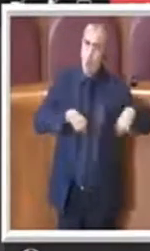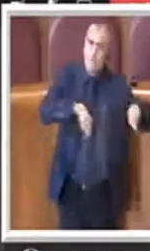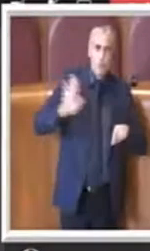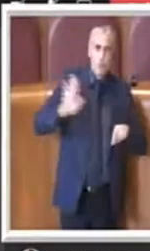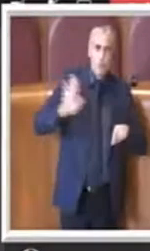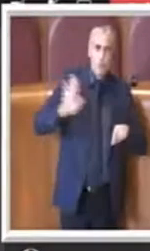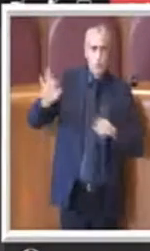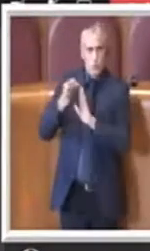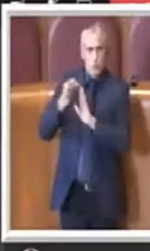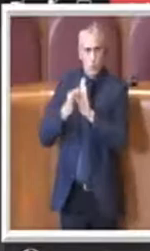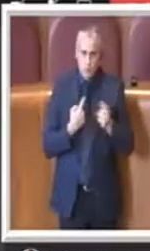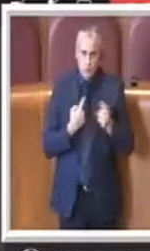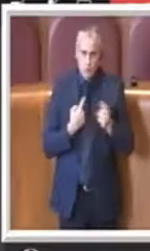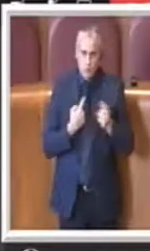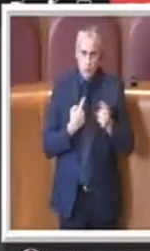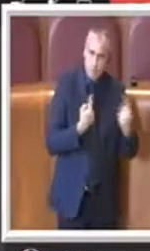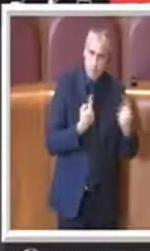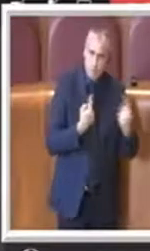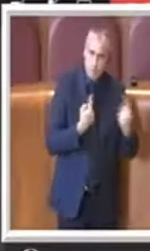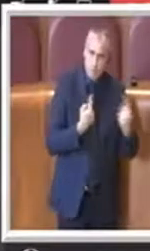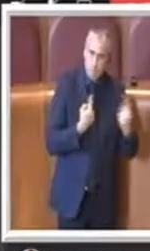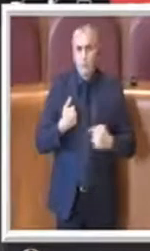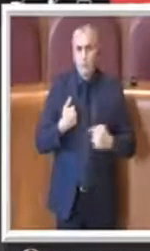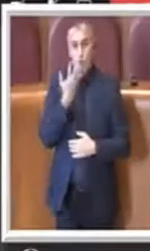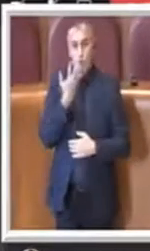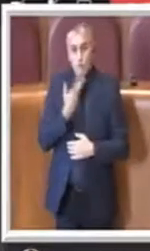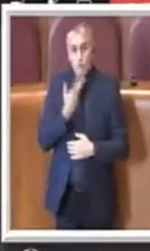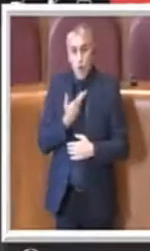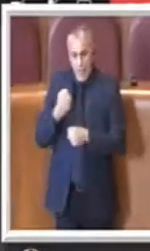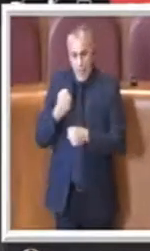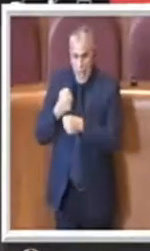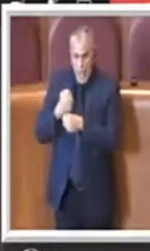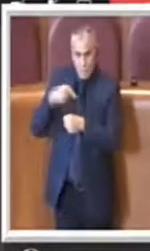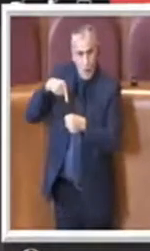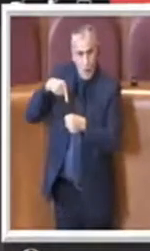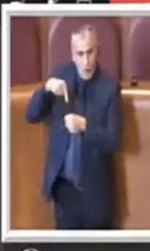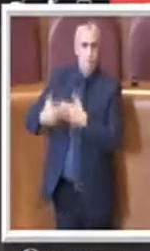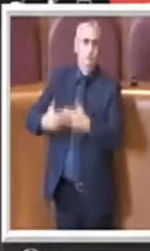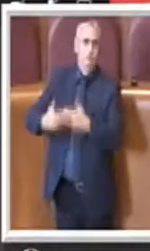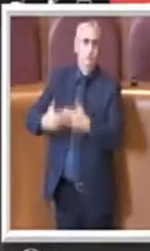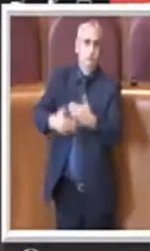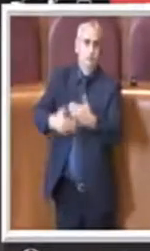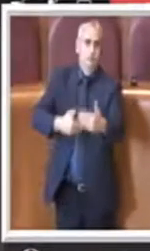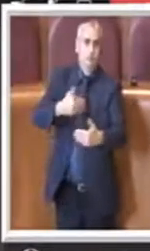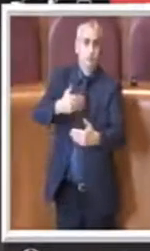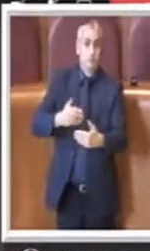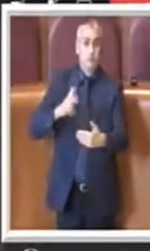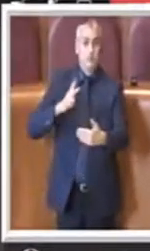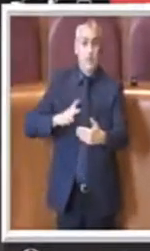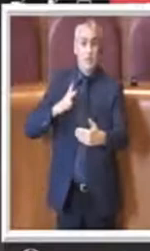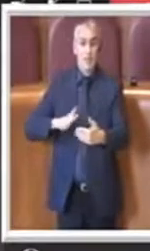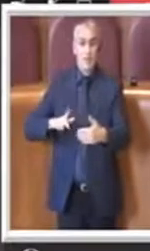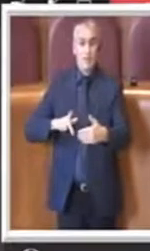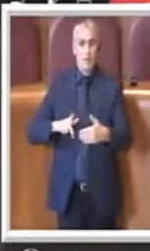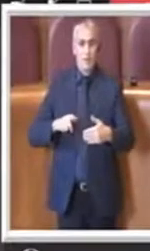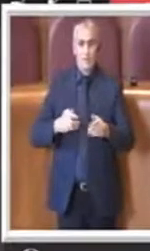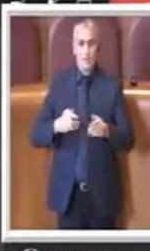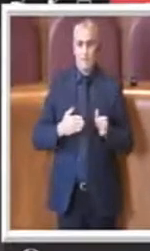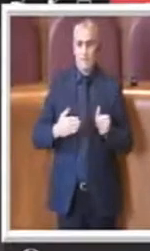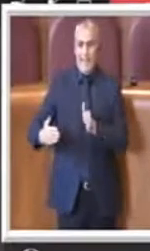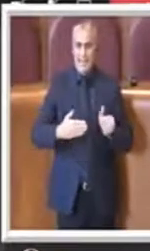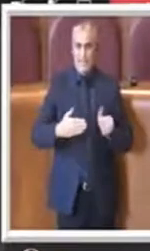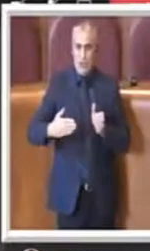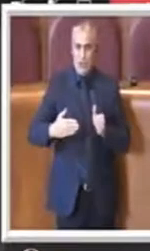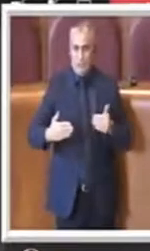vogliamo che questo lavoro vada avanti e ci auguriamo che entro la fine della legislatura assolutamente si arrivi